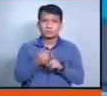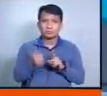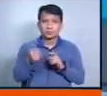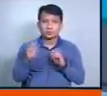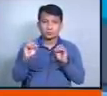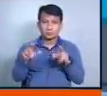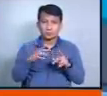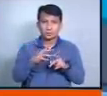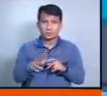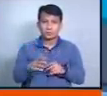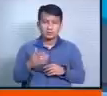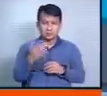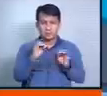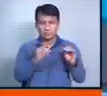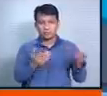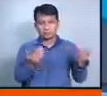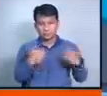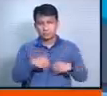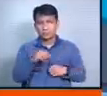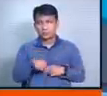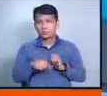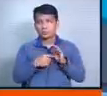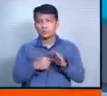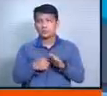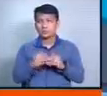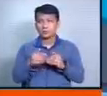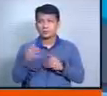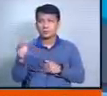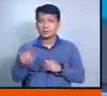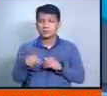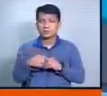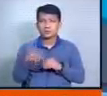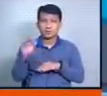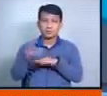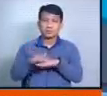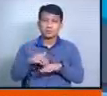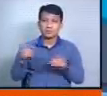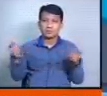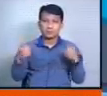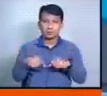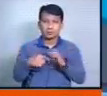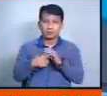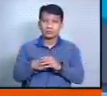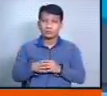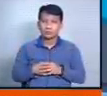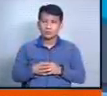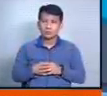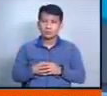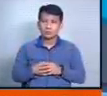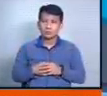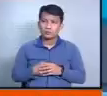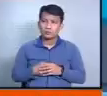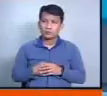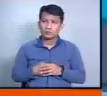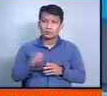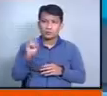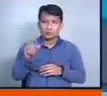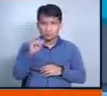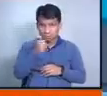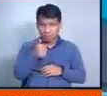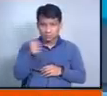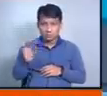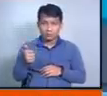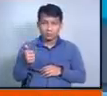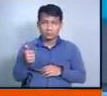Major? Sige, sir. Pagpunta mo dito, sir, at papatawag natin yung agency nila at makikita yung problema ng mga gabi, sir. Dyan po kayo bukas sa